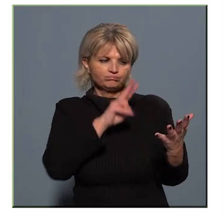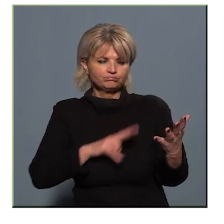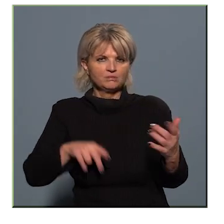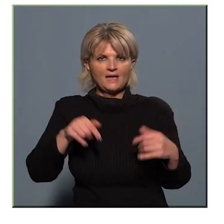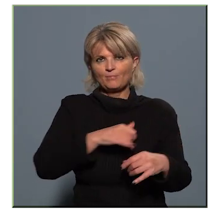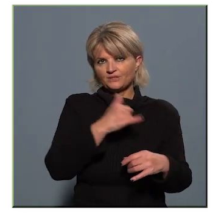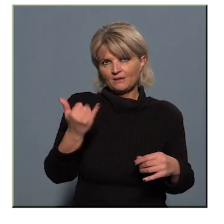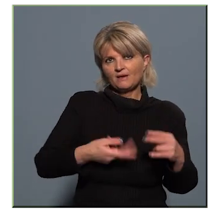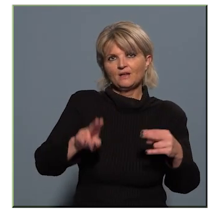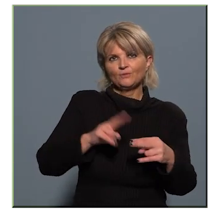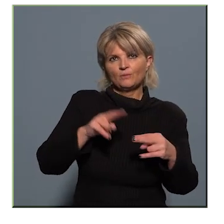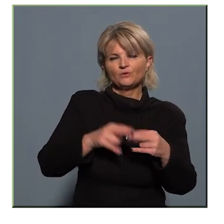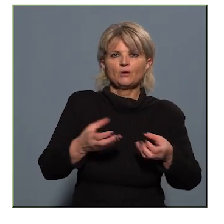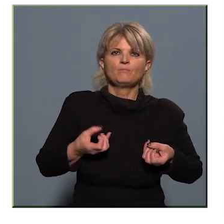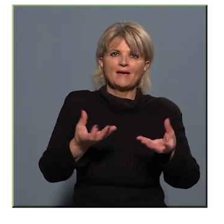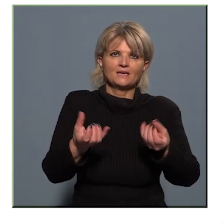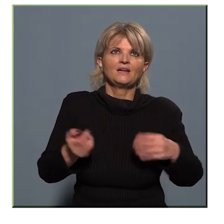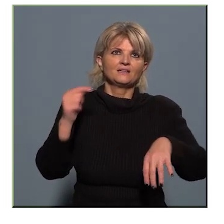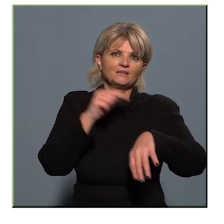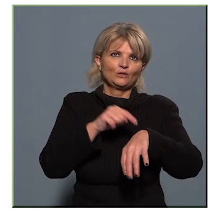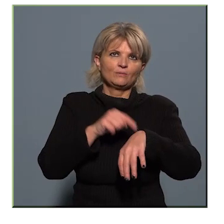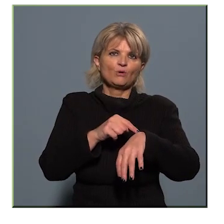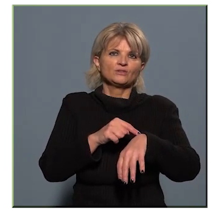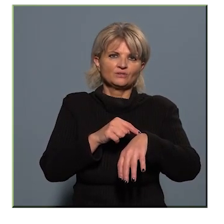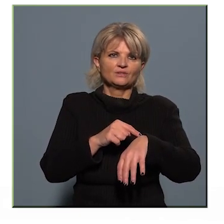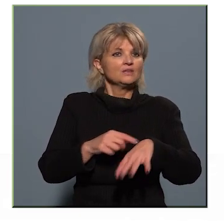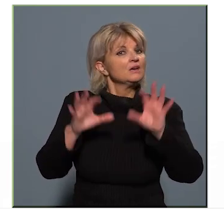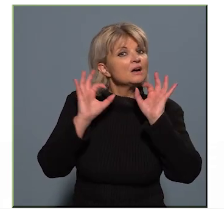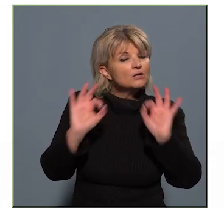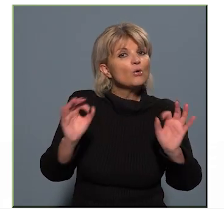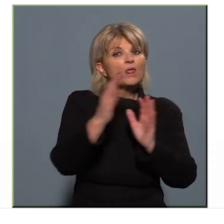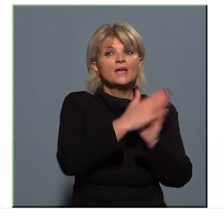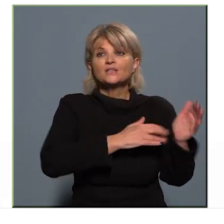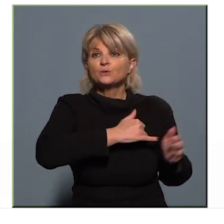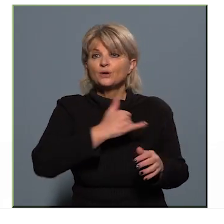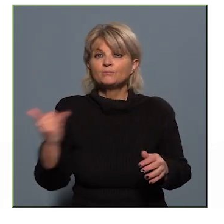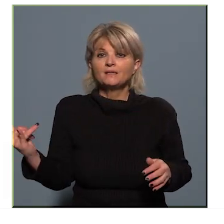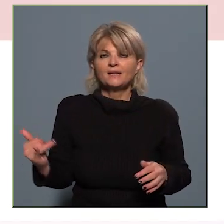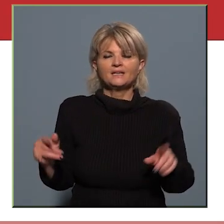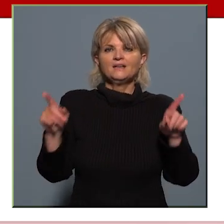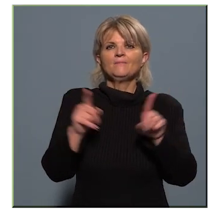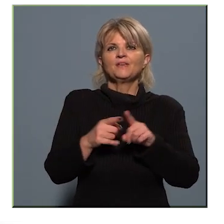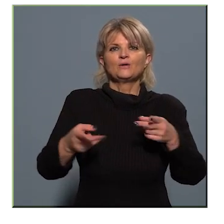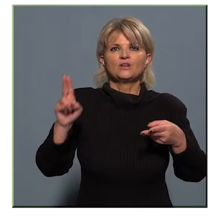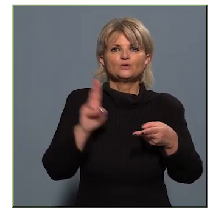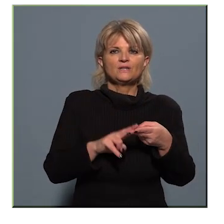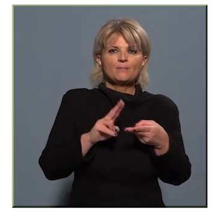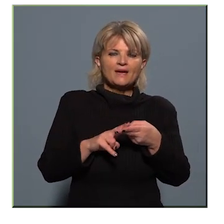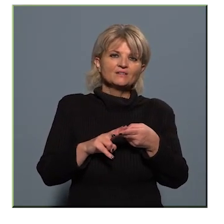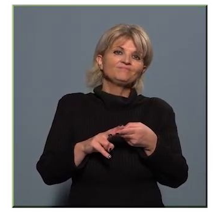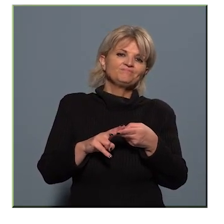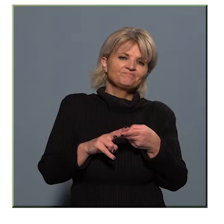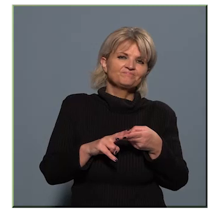idei évre is több meghirdetett alkalmat találhatunk. Nagyon jól kezdődött minden, mert ilyenkor az ünnepek